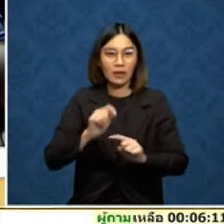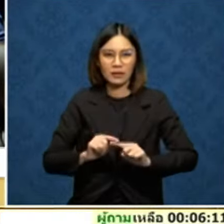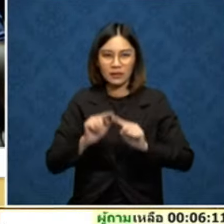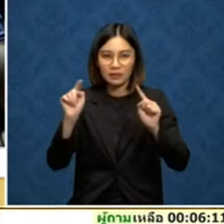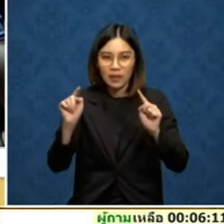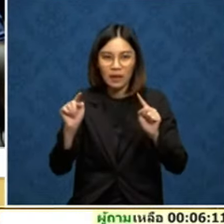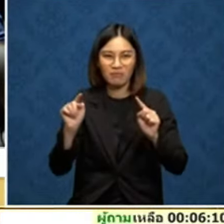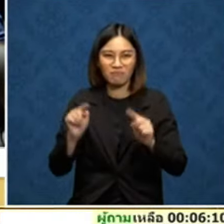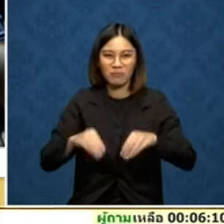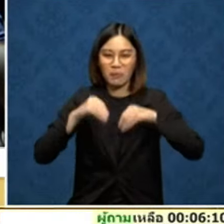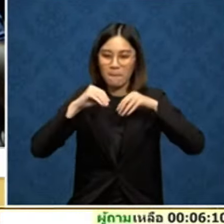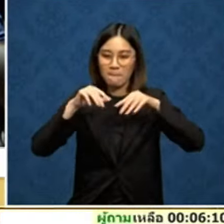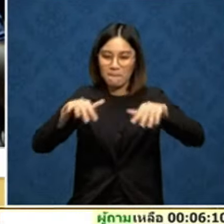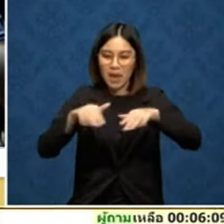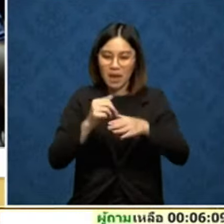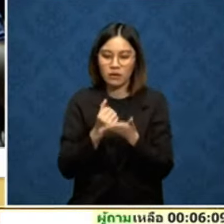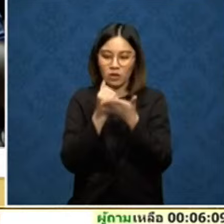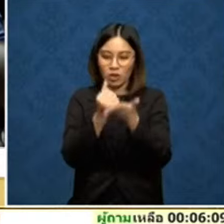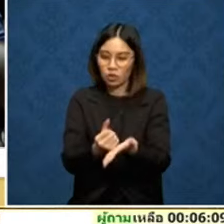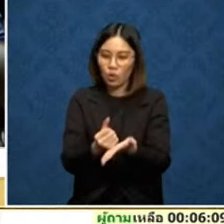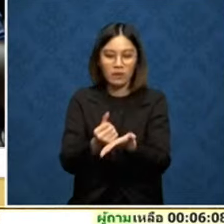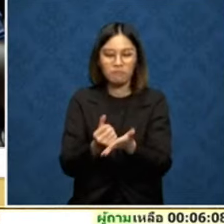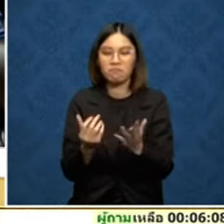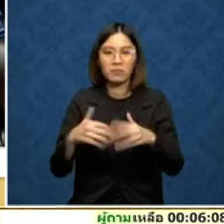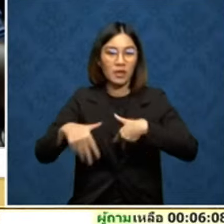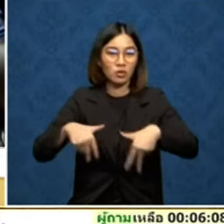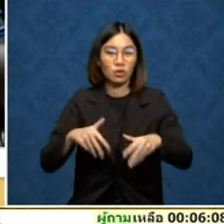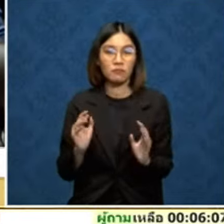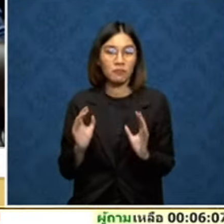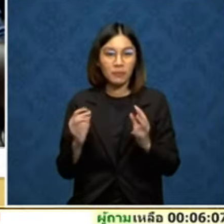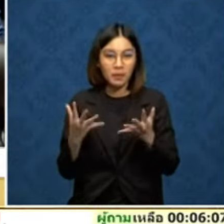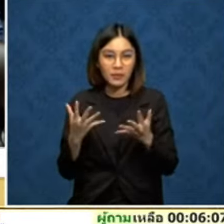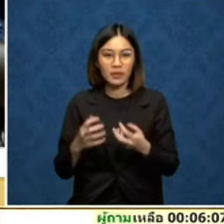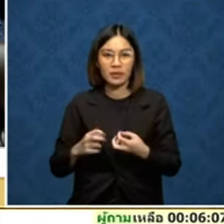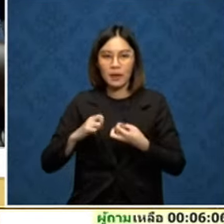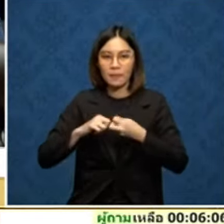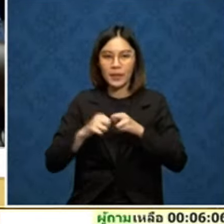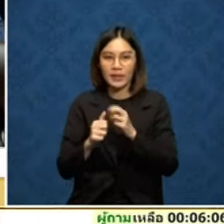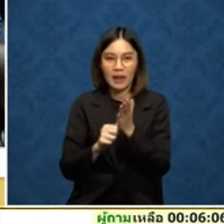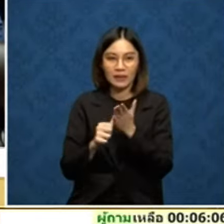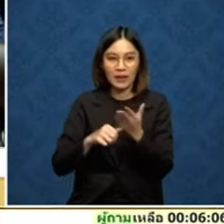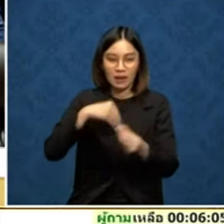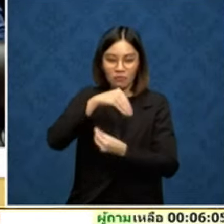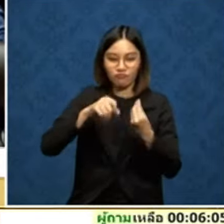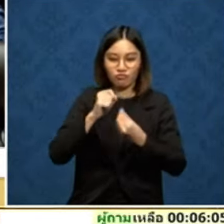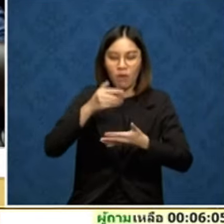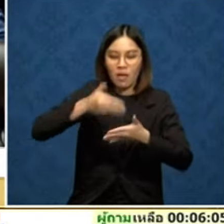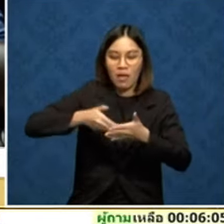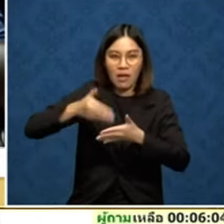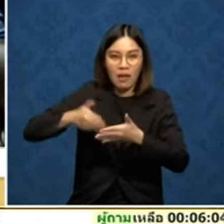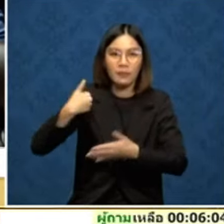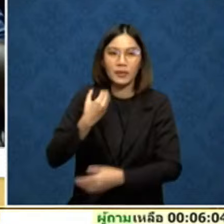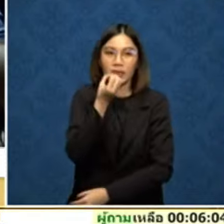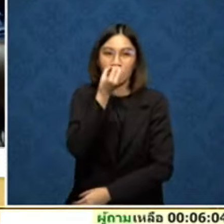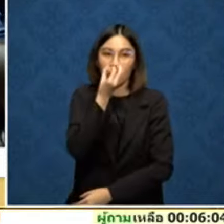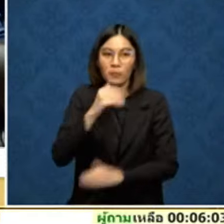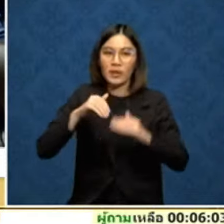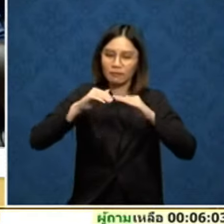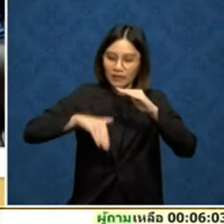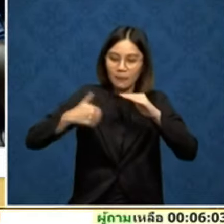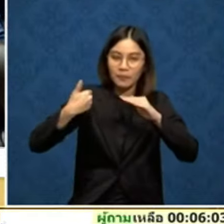ไม่มีการออกมาตรการมาช่วยเหลือค่าครองชีพเลยส่วนในเรื่องของการแก้ปัญหาเศรษฐกิจฝืดเคืองก็อาจจะมีสินเชื่อดอกเบี้ยต่ำออกมาอยู่บ้าง